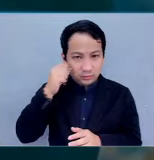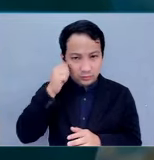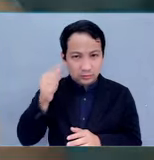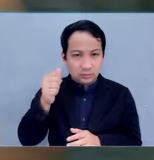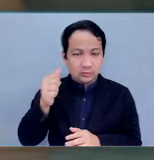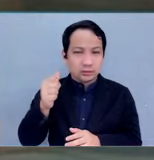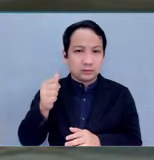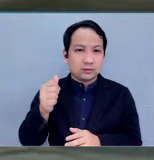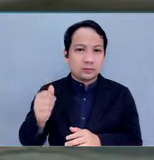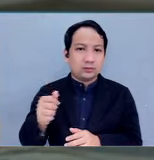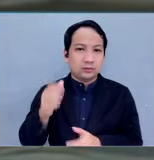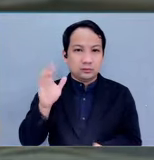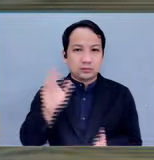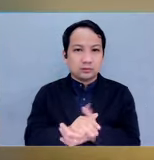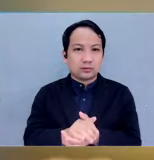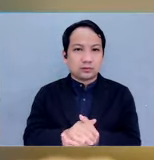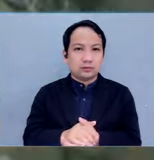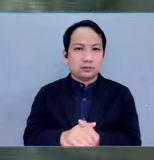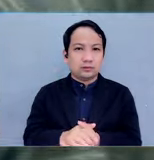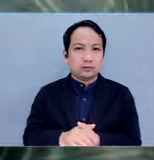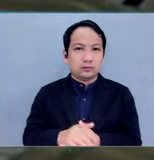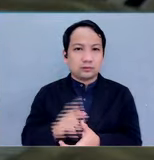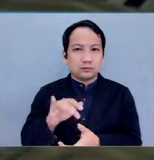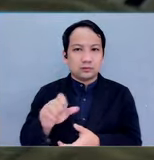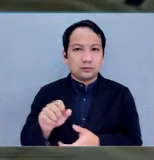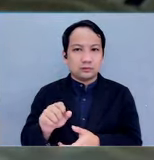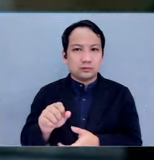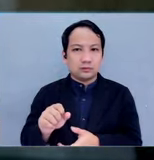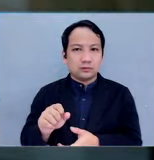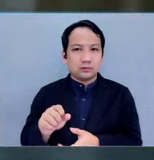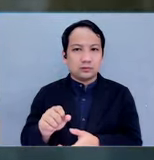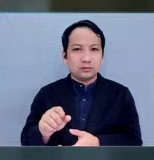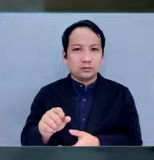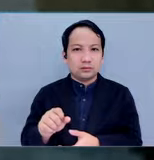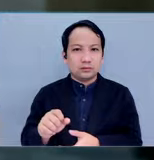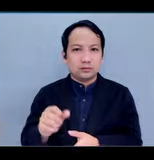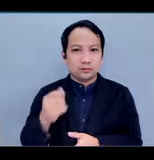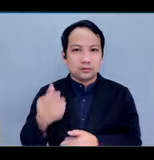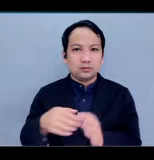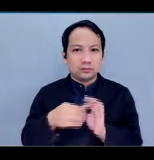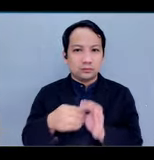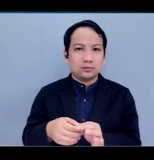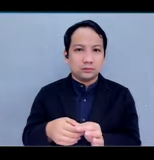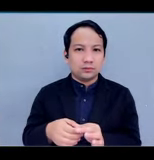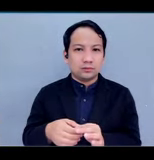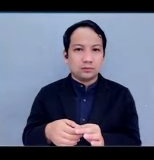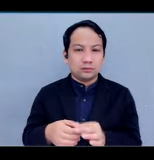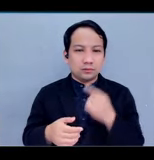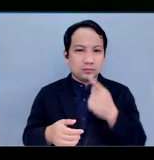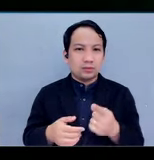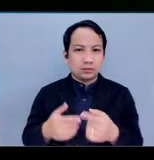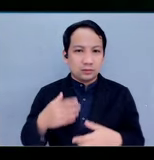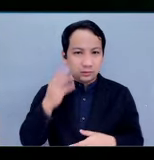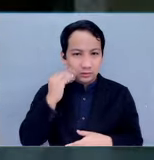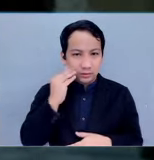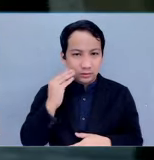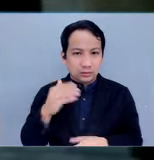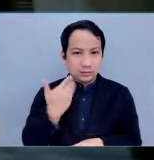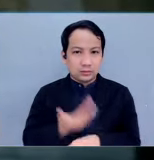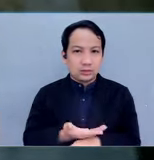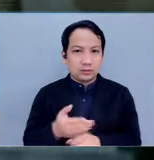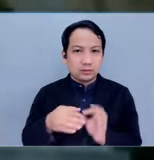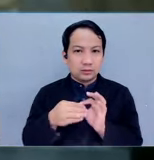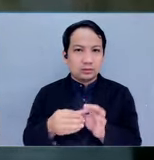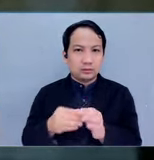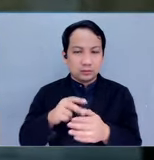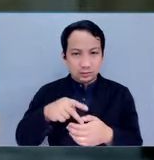bilang asawa ni Juliana na si Victor. Sa episode kagabi, binunyag na nga ang unang dagok sa buhay ng mag-asawa matapos mahulog